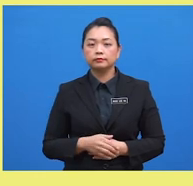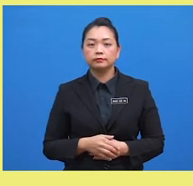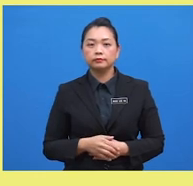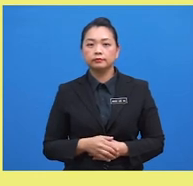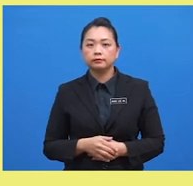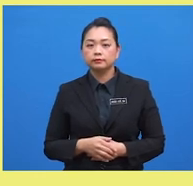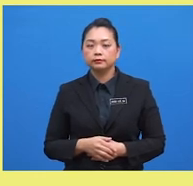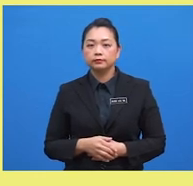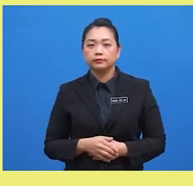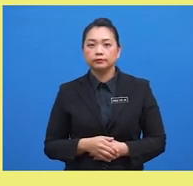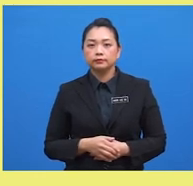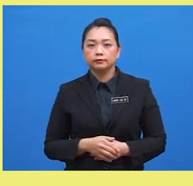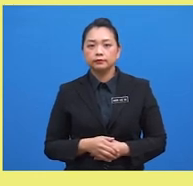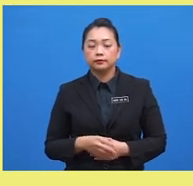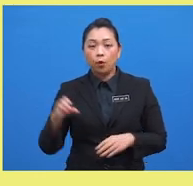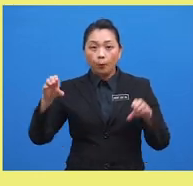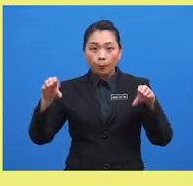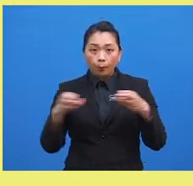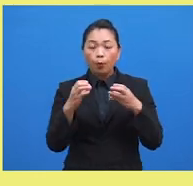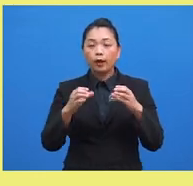dahulu, iaitu